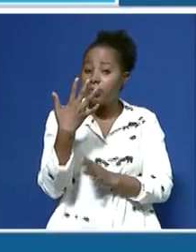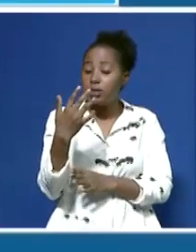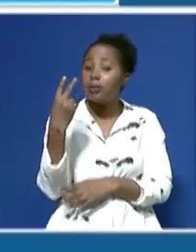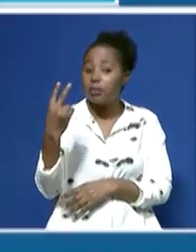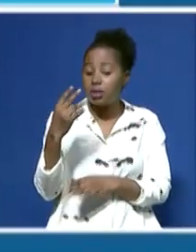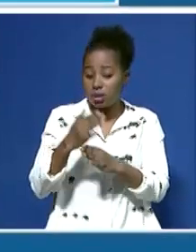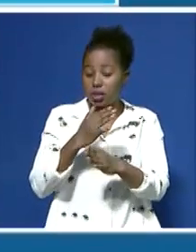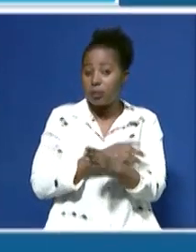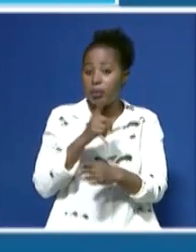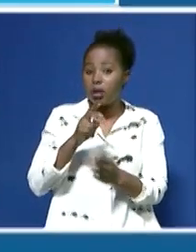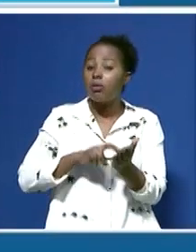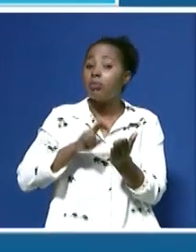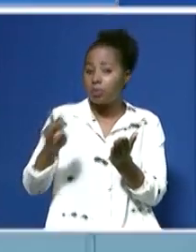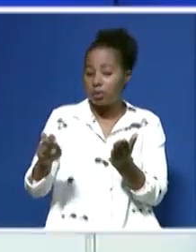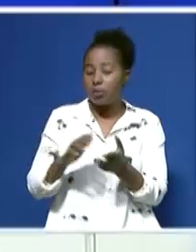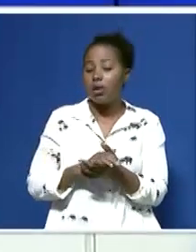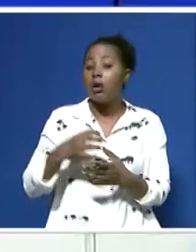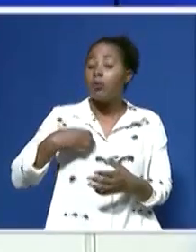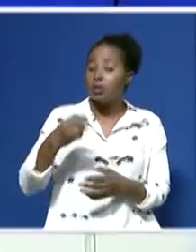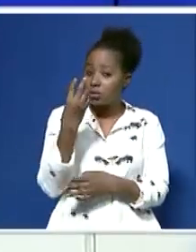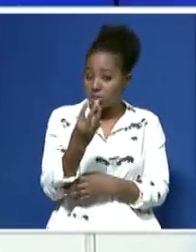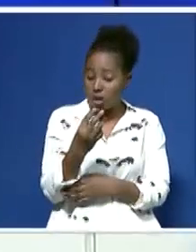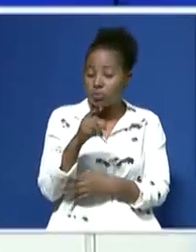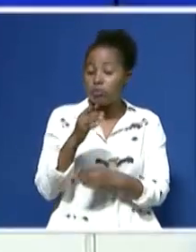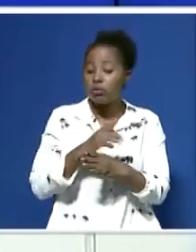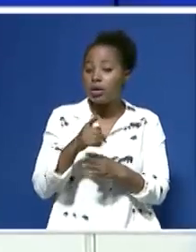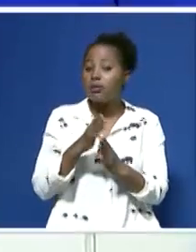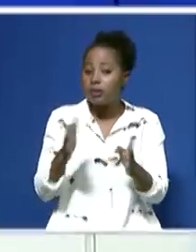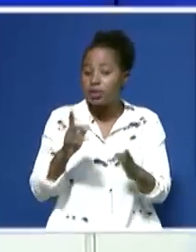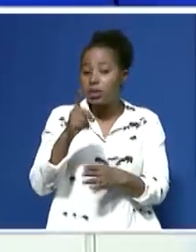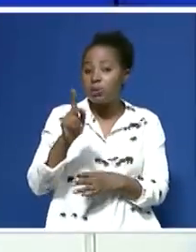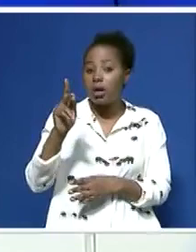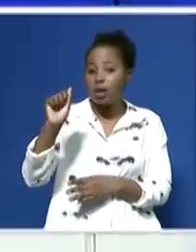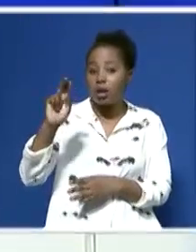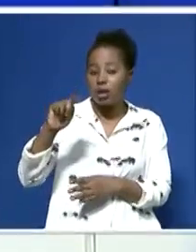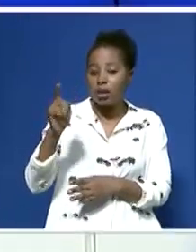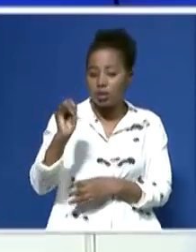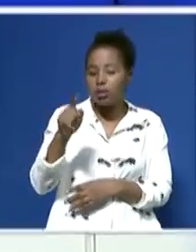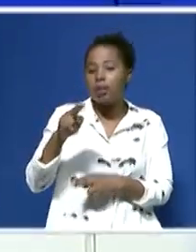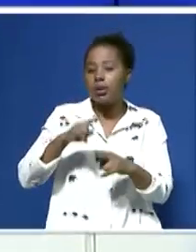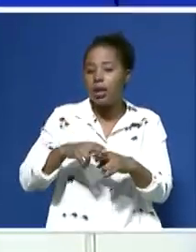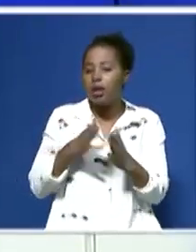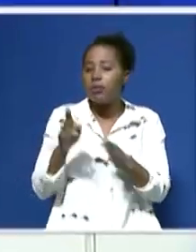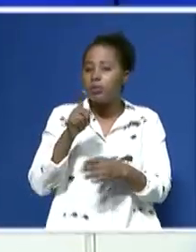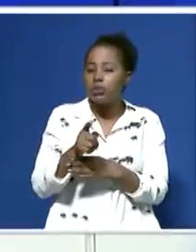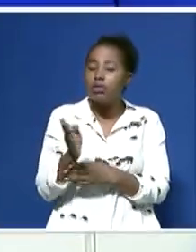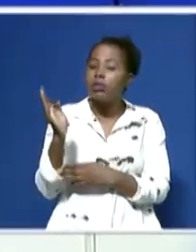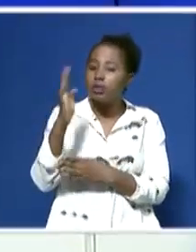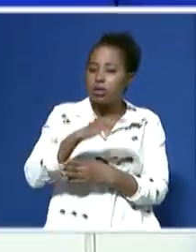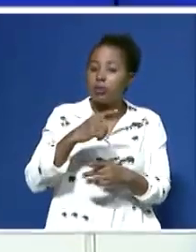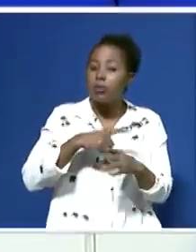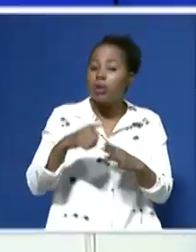752 kabla ya yeye kuondolewa. Waziri wa tatu kushika nafasi hiyo amekuwa ni Kange Lugola, ambaye amekaa kwenye nafasi hiyo kwa